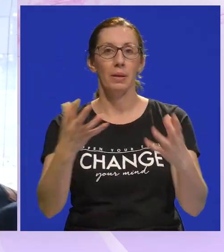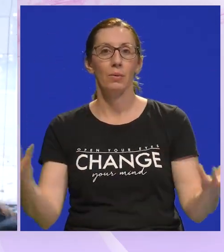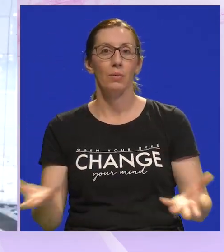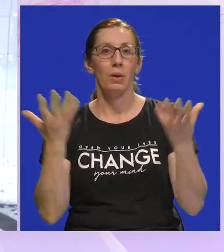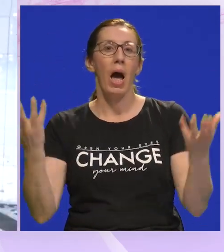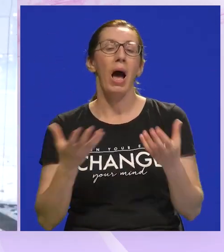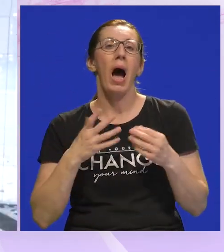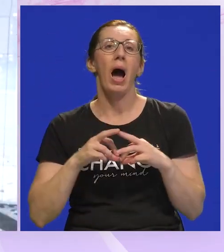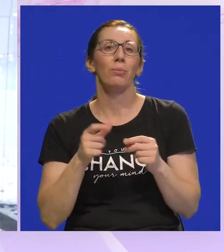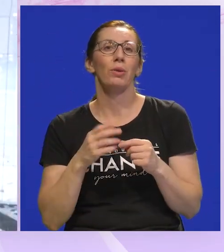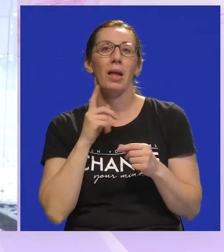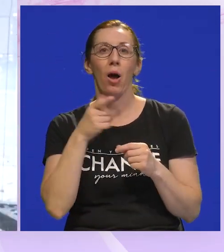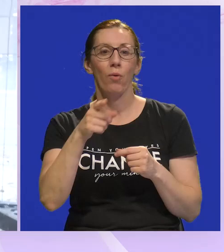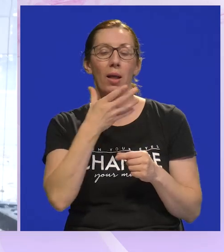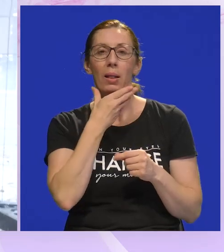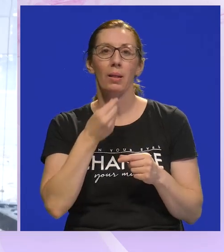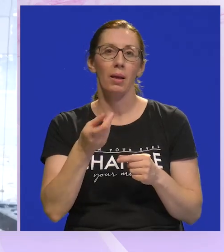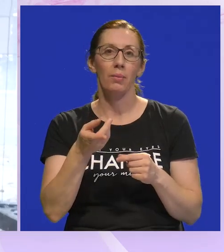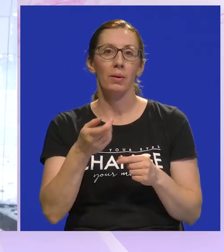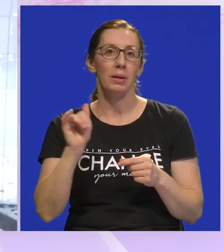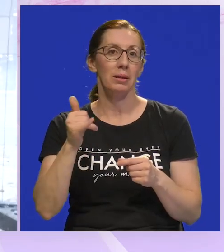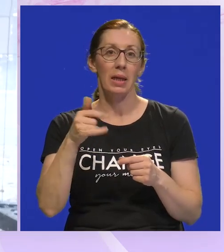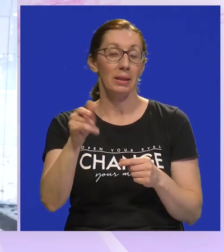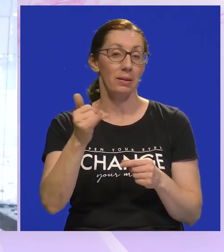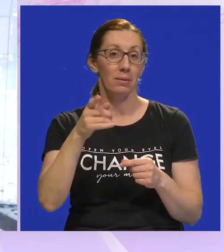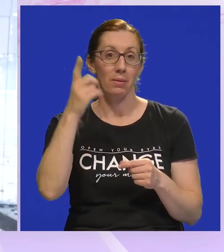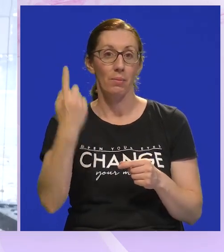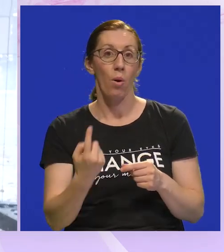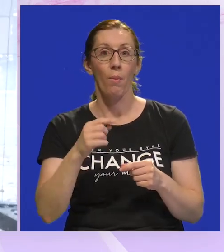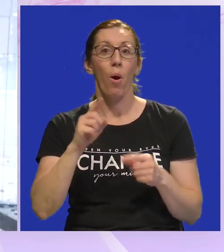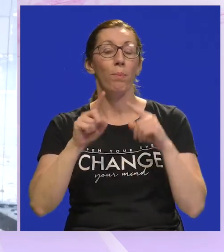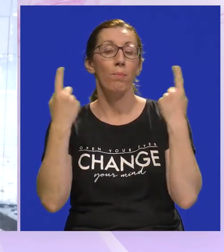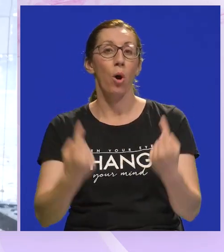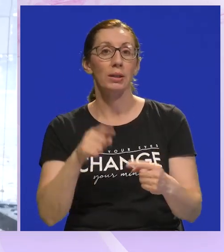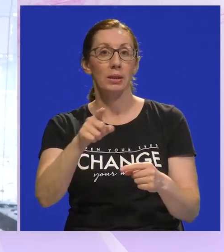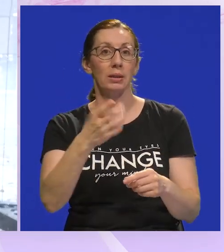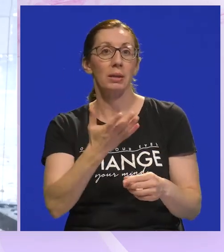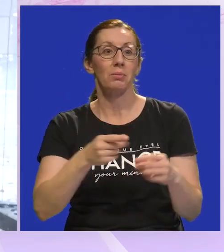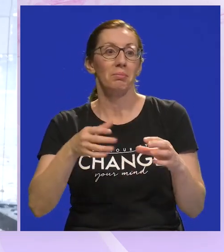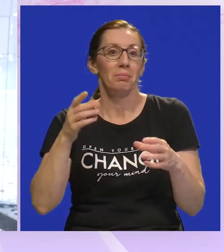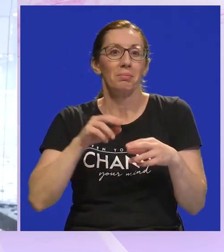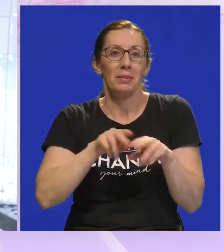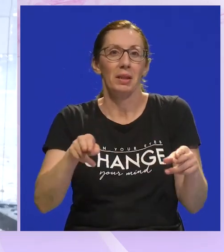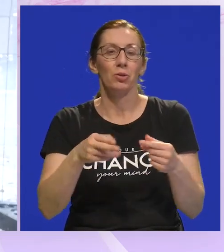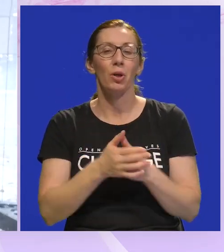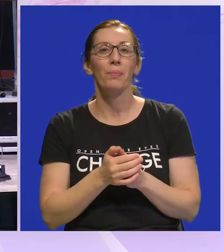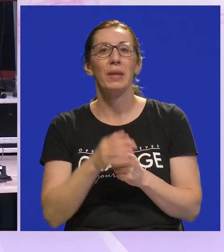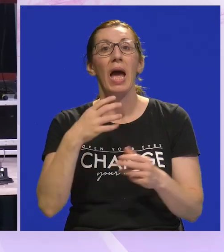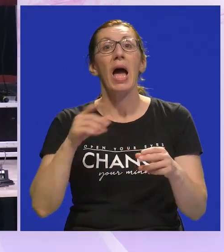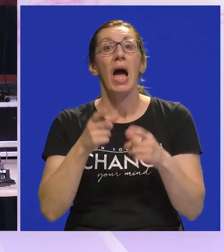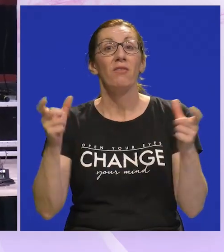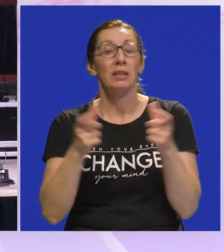ambijent stvara neku atmosferu, a ovo je vrlo jedinstven, ja ne znam da li postoji negdje još ovako nešto